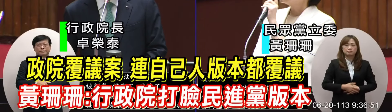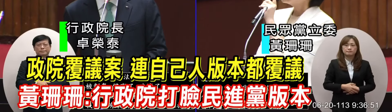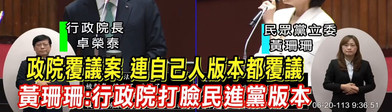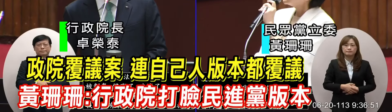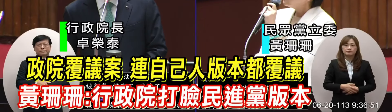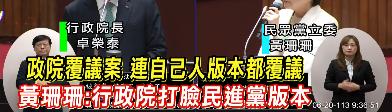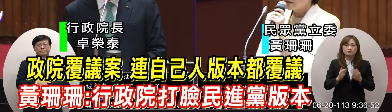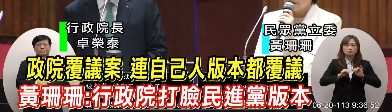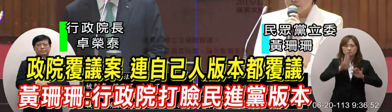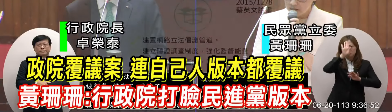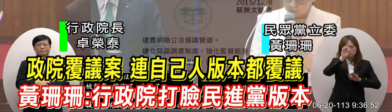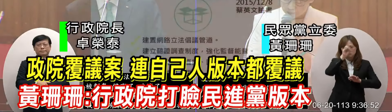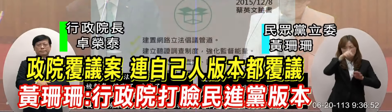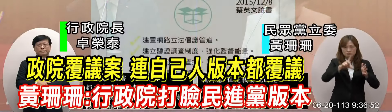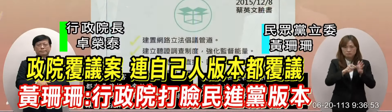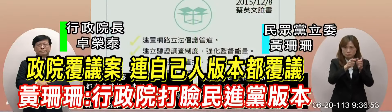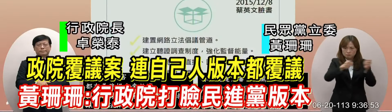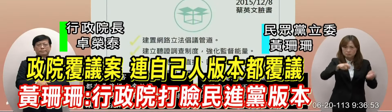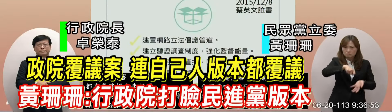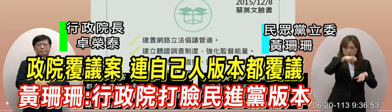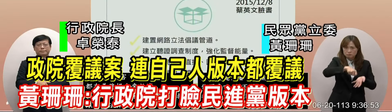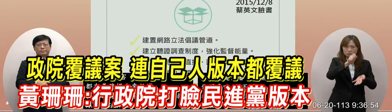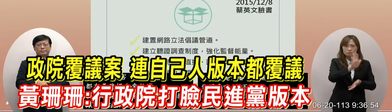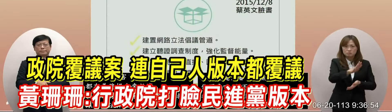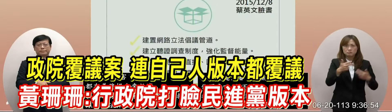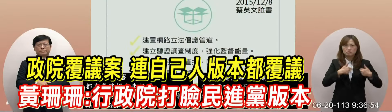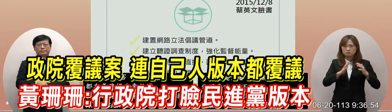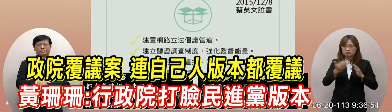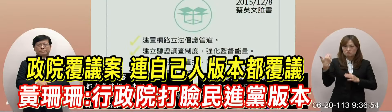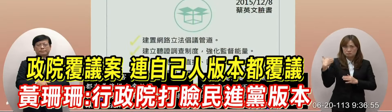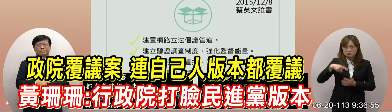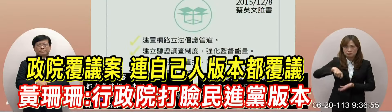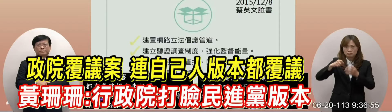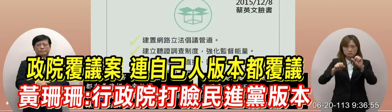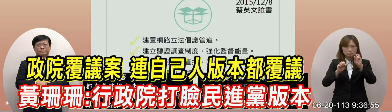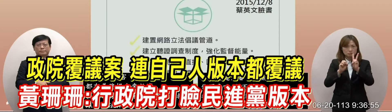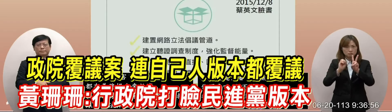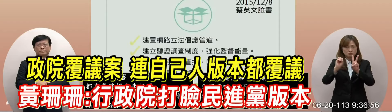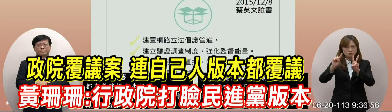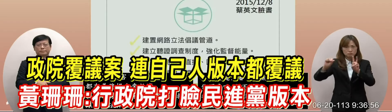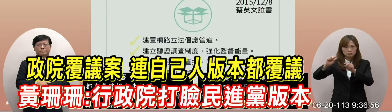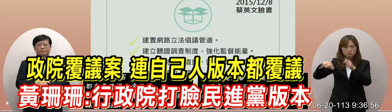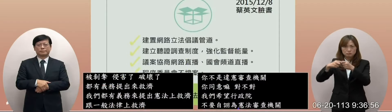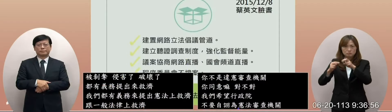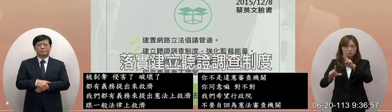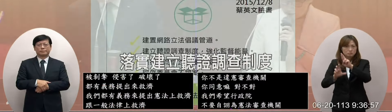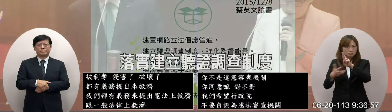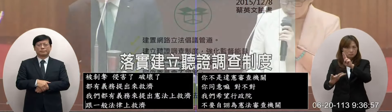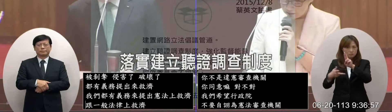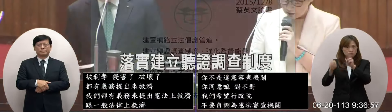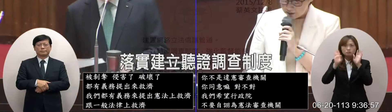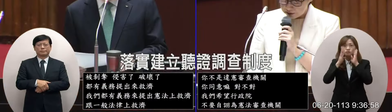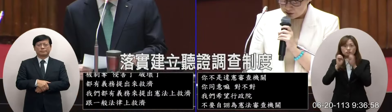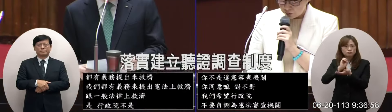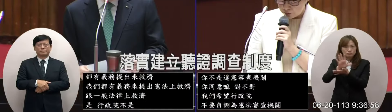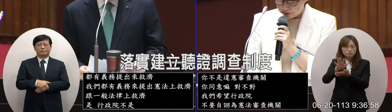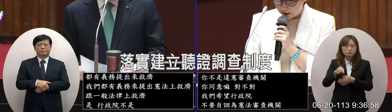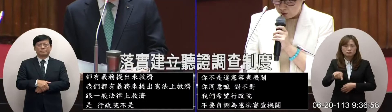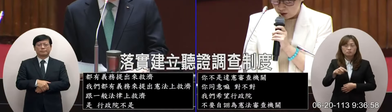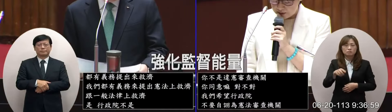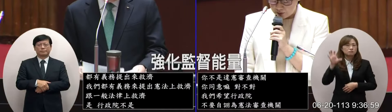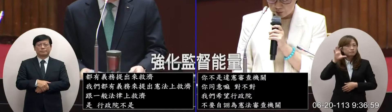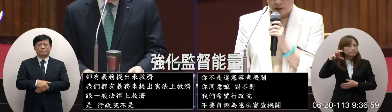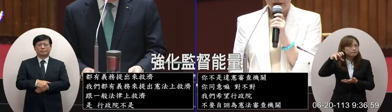这是民进党长期的主张，这是蔡英文总统在2015年12月8号的脸书，落实建立听证调查制